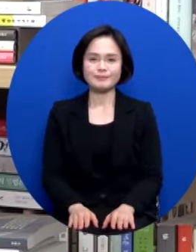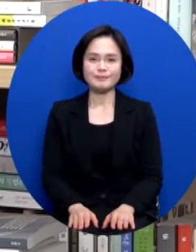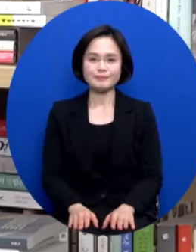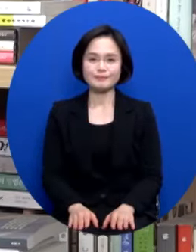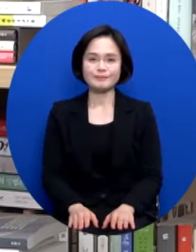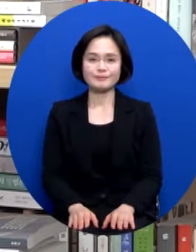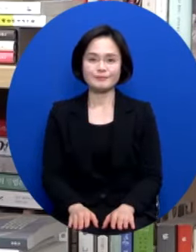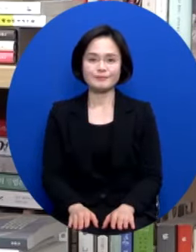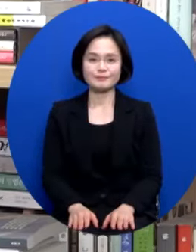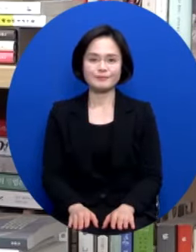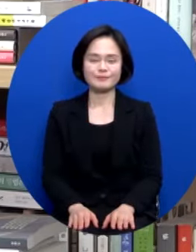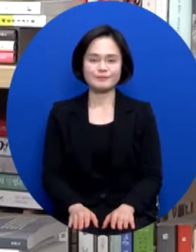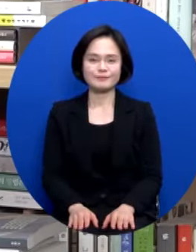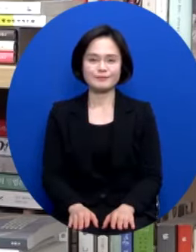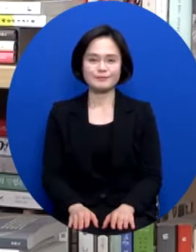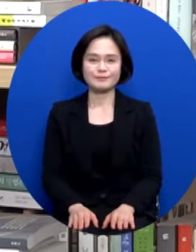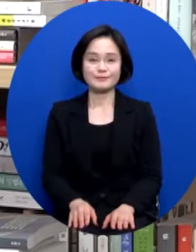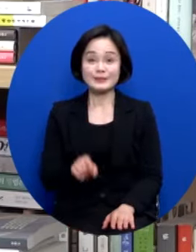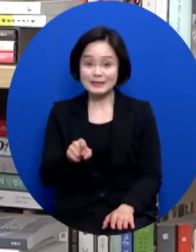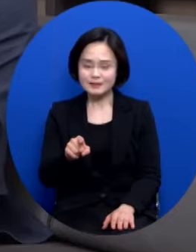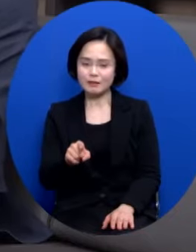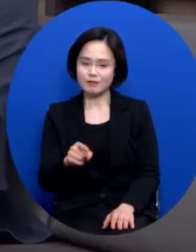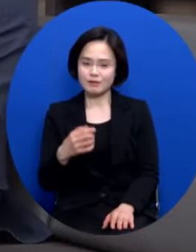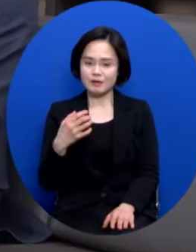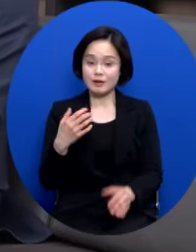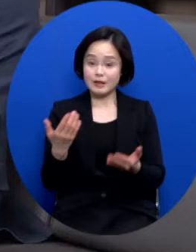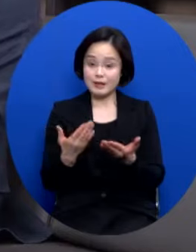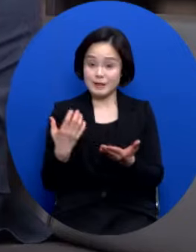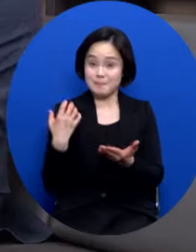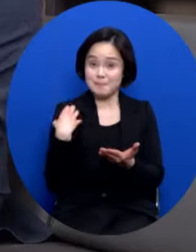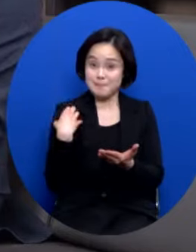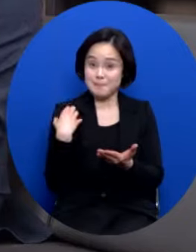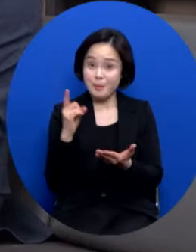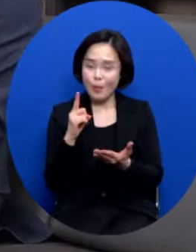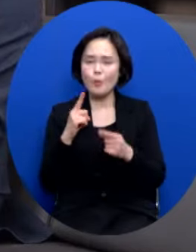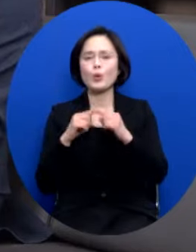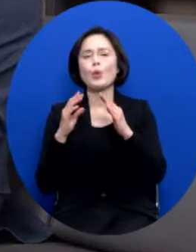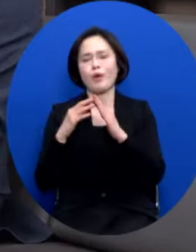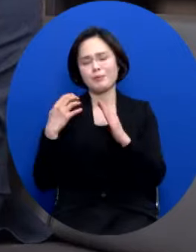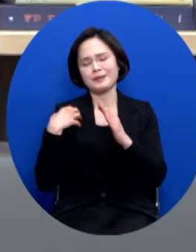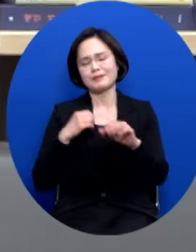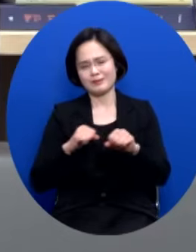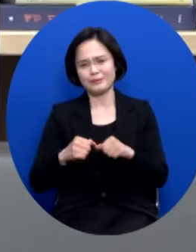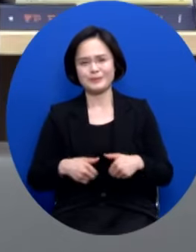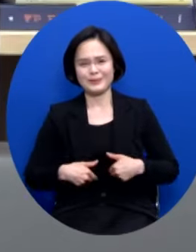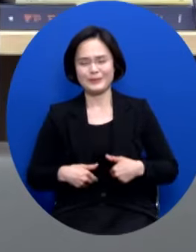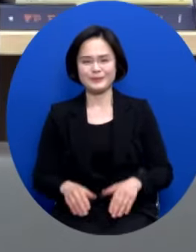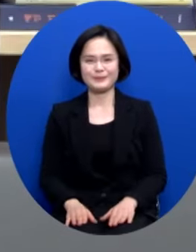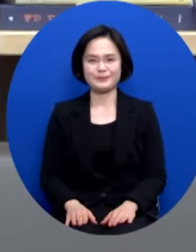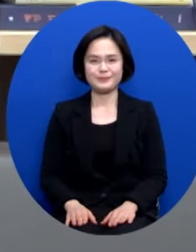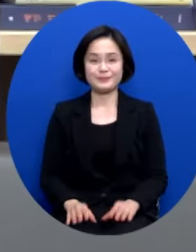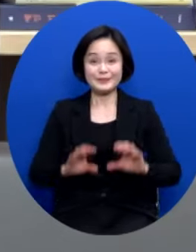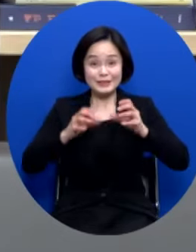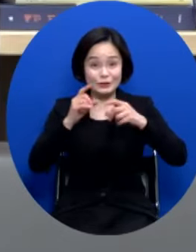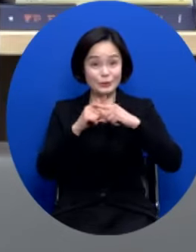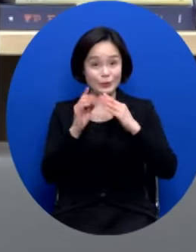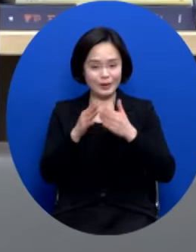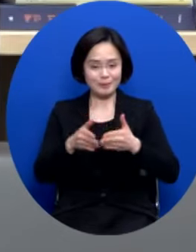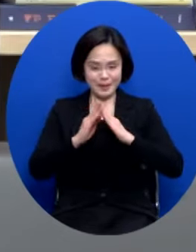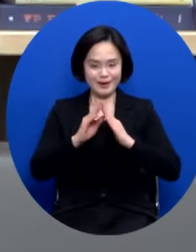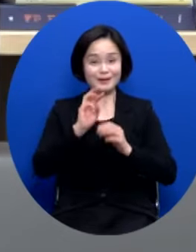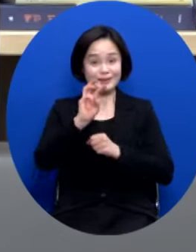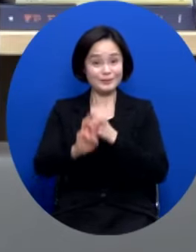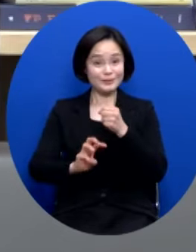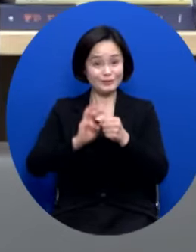잘할 수 있는 게 교회라고 생각을 합니다. 목사님 올해 이 지구촌 교회가 30주년을 맞았습니다. 그렇습니다.